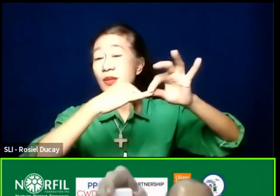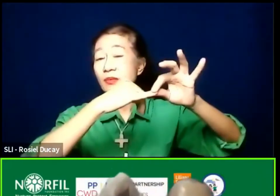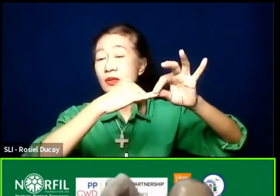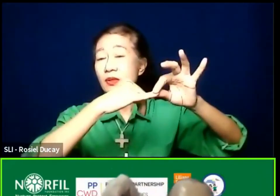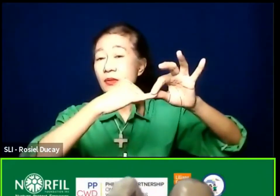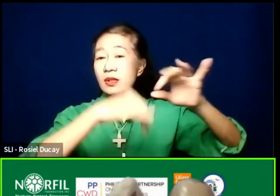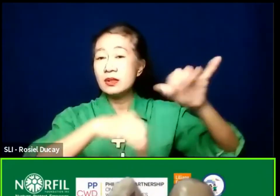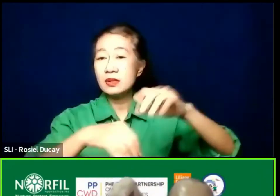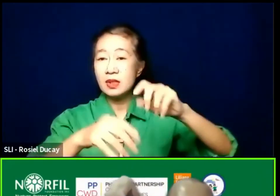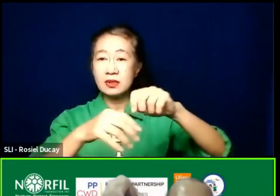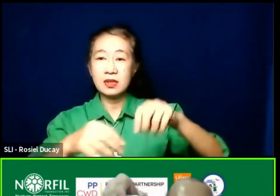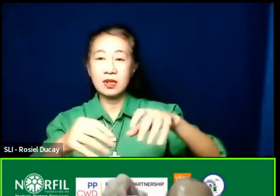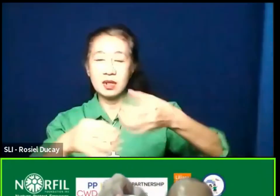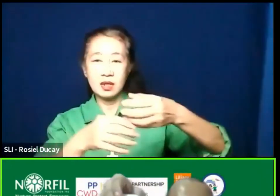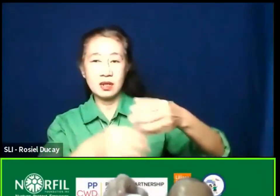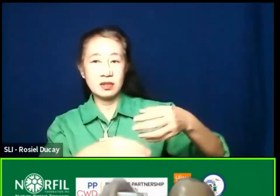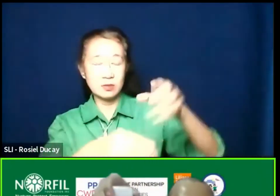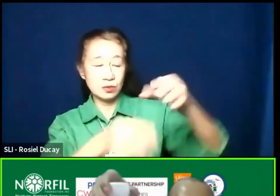nakatali po yan sa handle